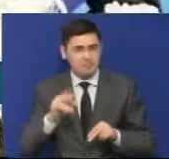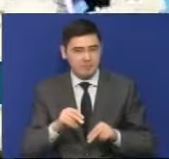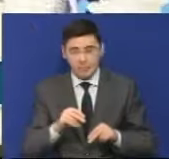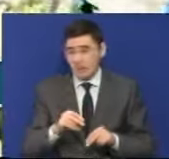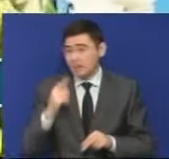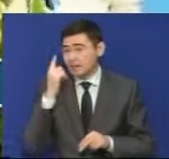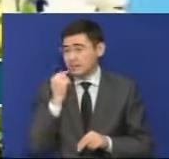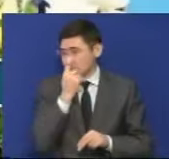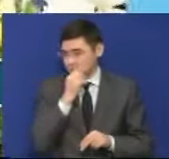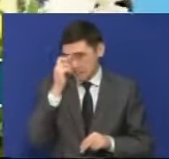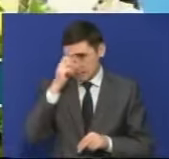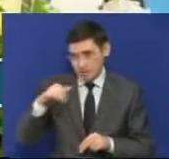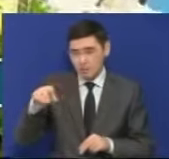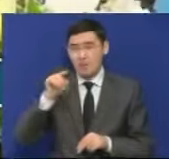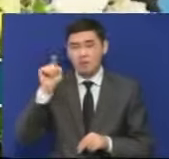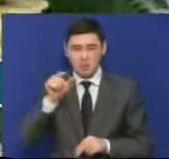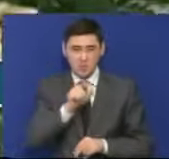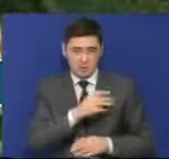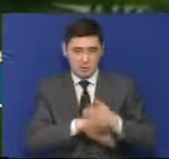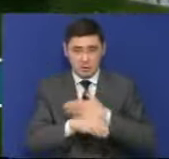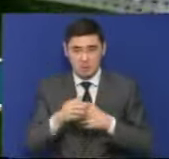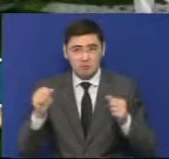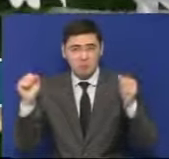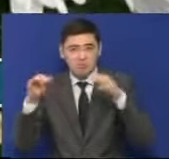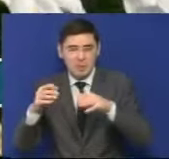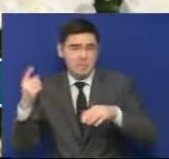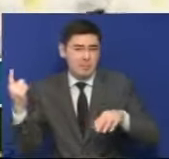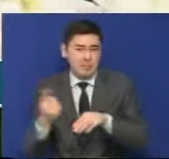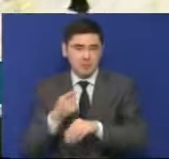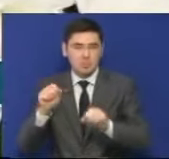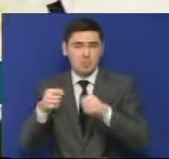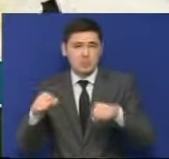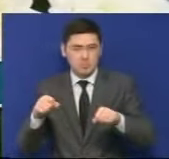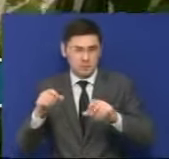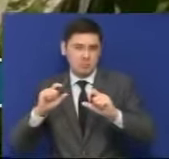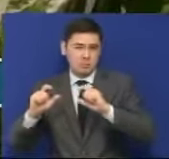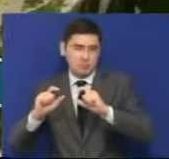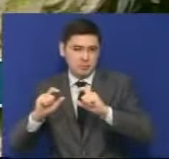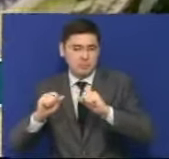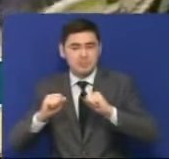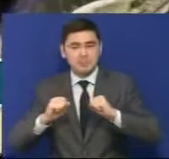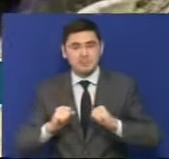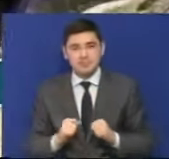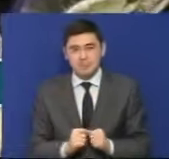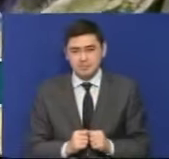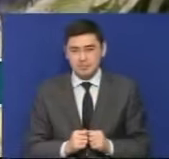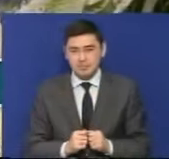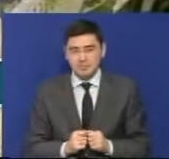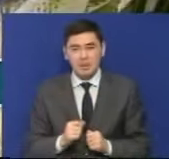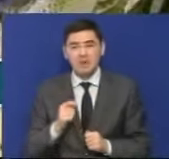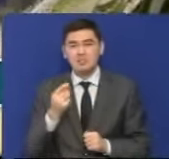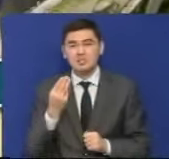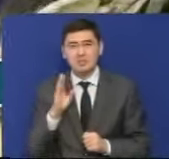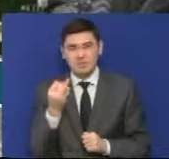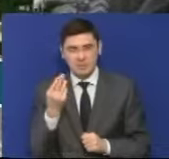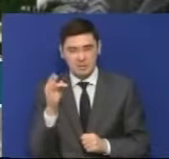первым турниром по быстрым шахматам среди людей с ограниченными возможностями. Он собрал более 20 спортсменов из 8 стран. Проводился чемпионат по